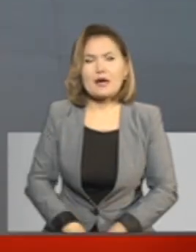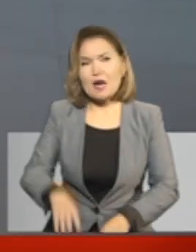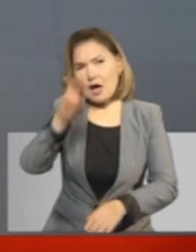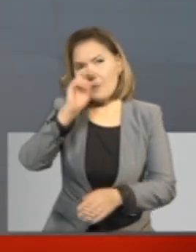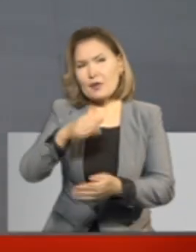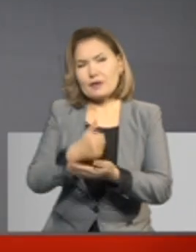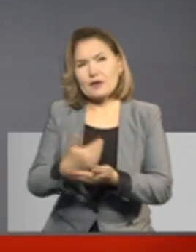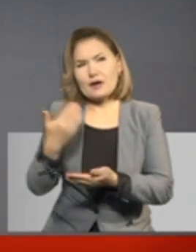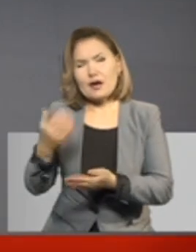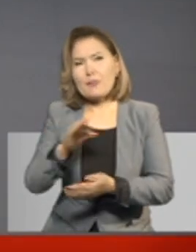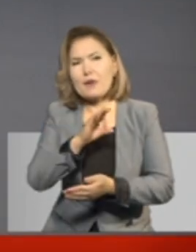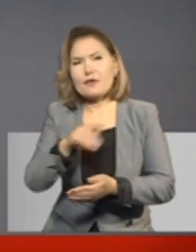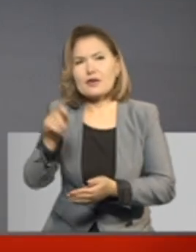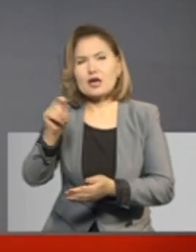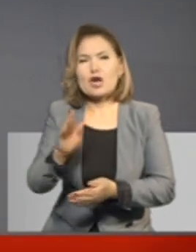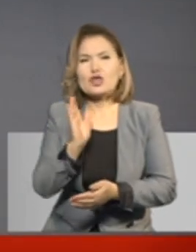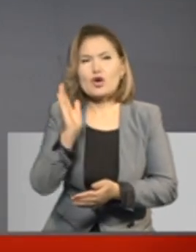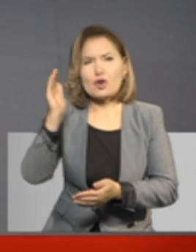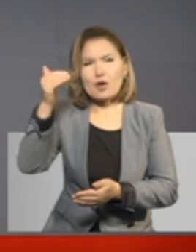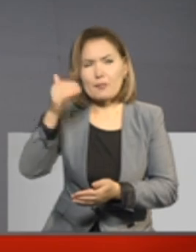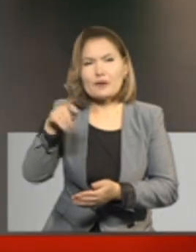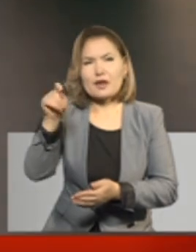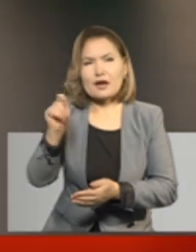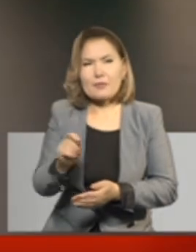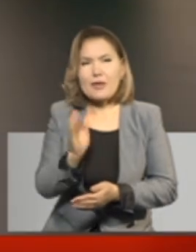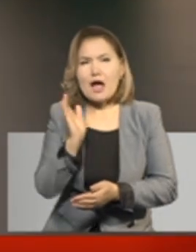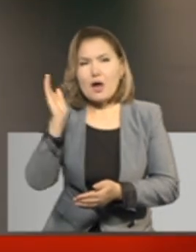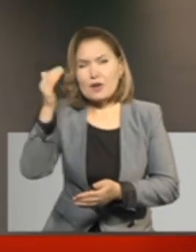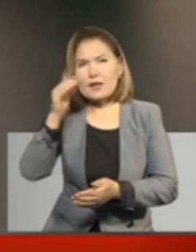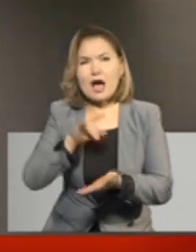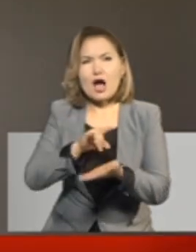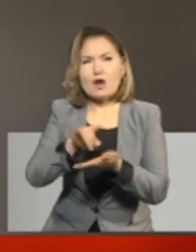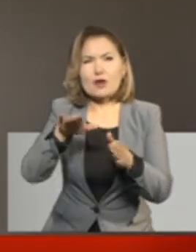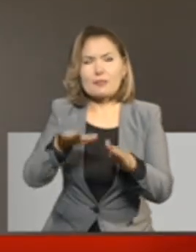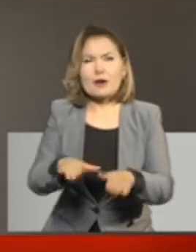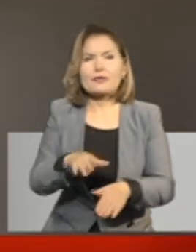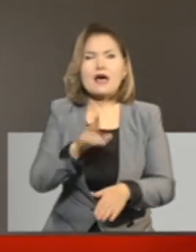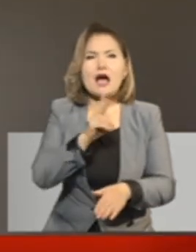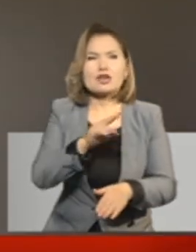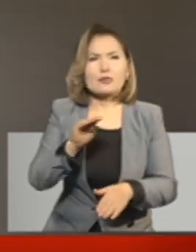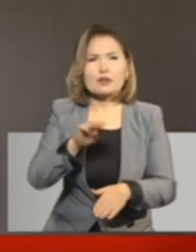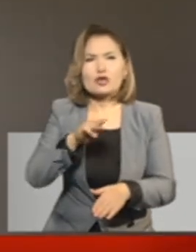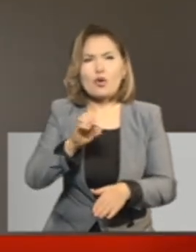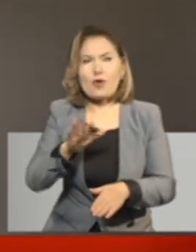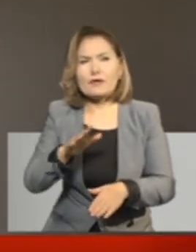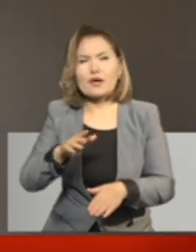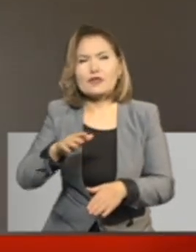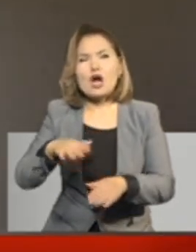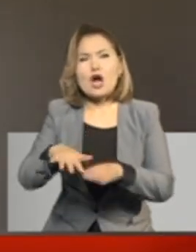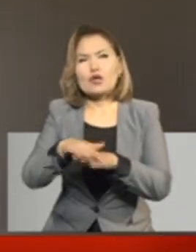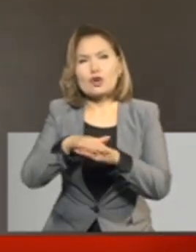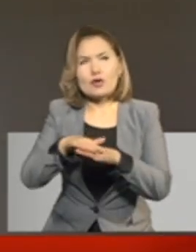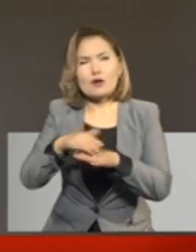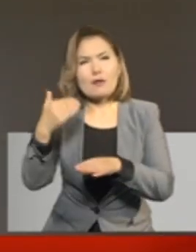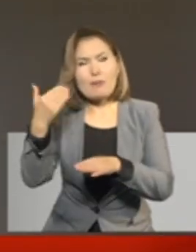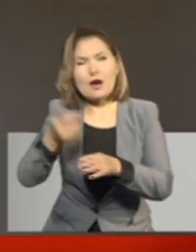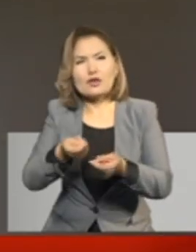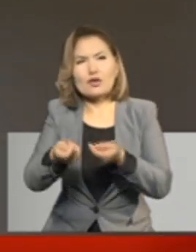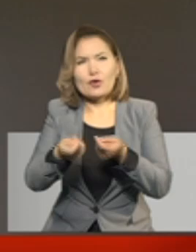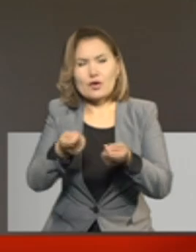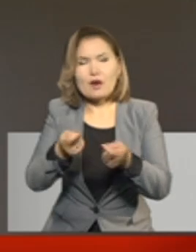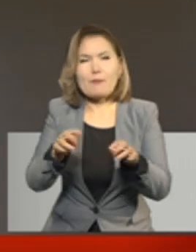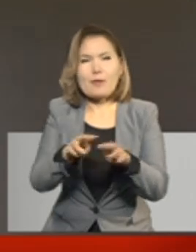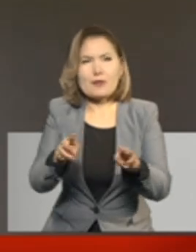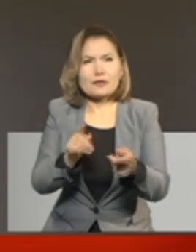Мемлекет басшысы ресми сапармен Түркменстанға барды. Ашхабад әуежайында Қасым Жомарт Тоқаевты түркмен халқының көшбасшысы